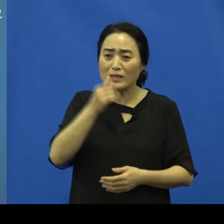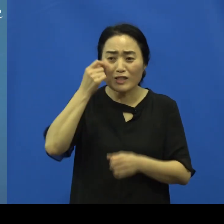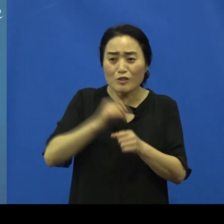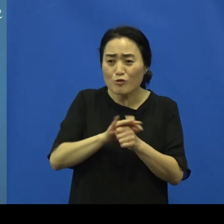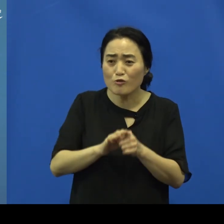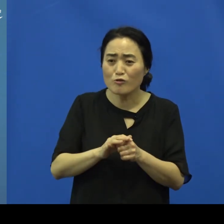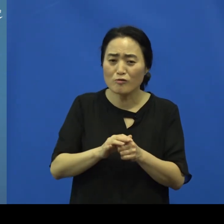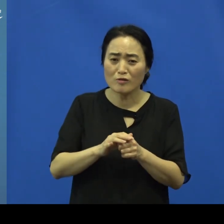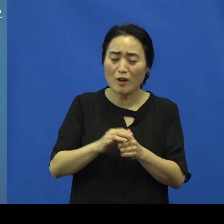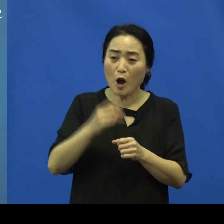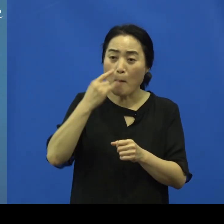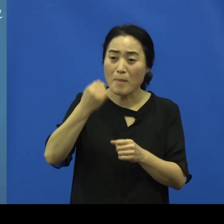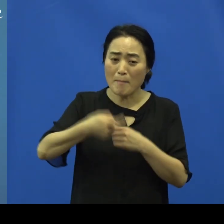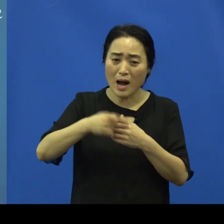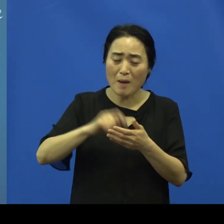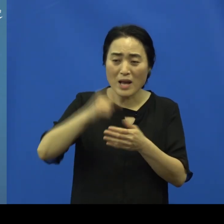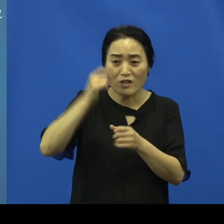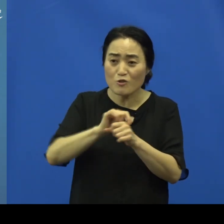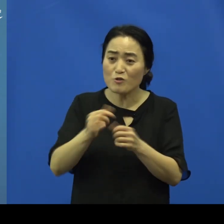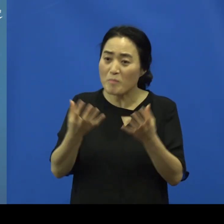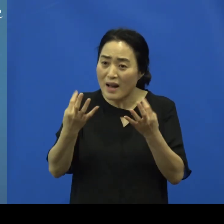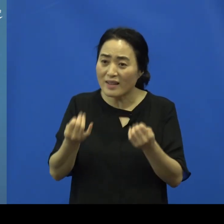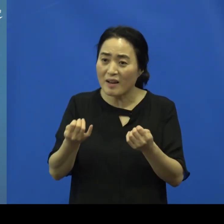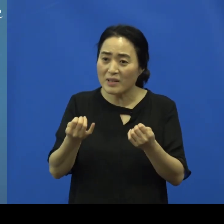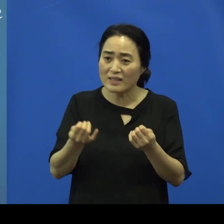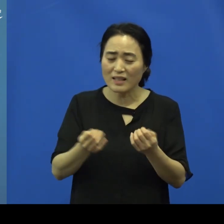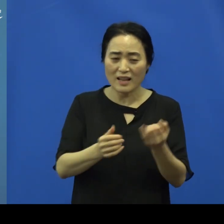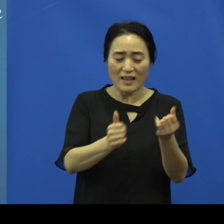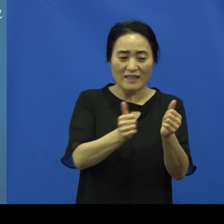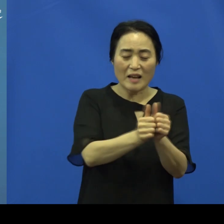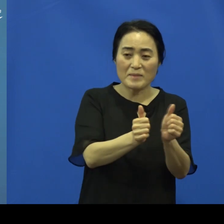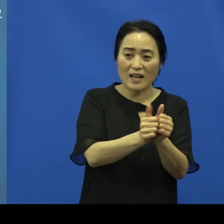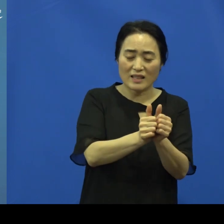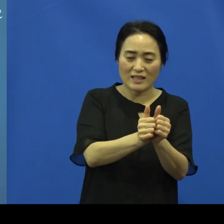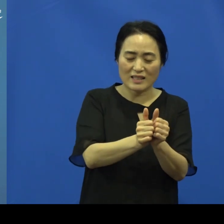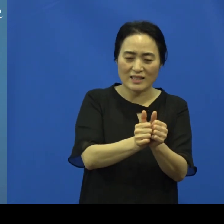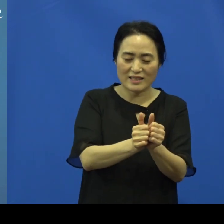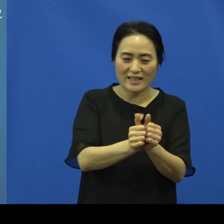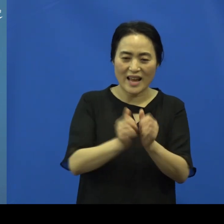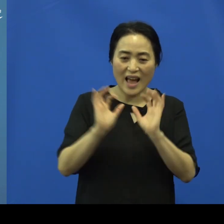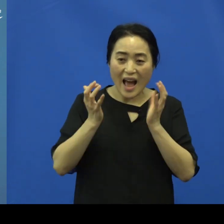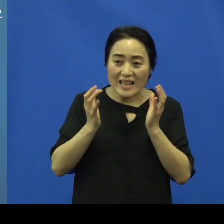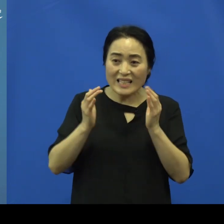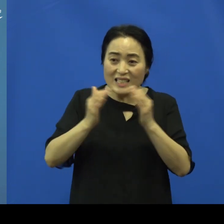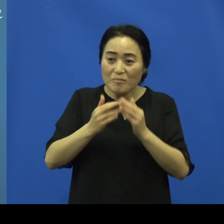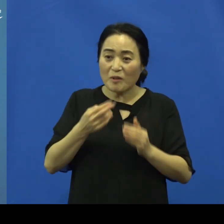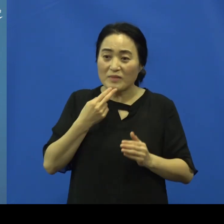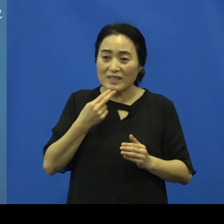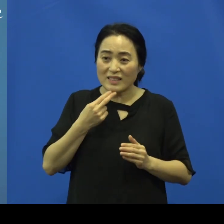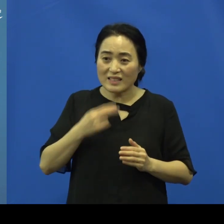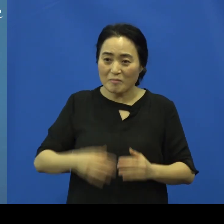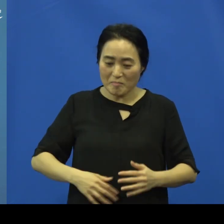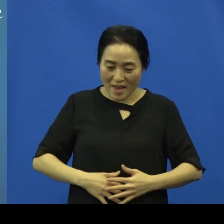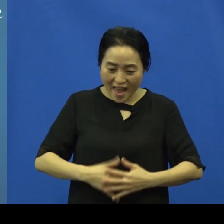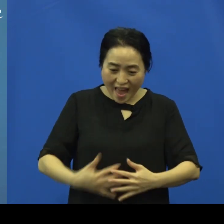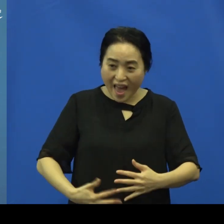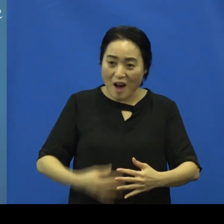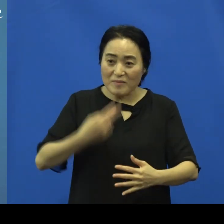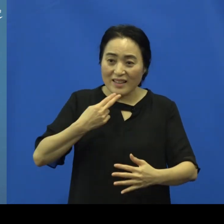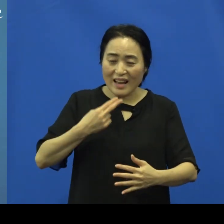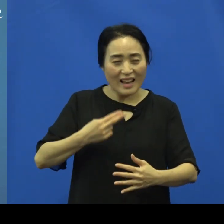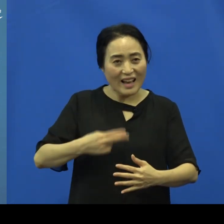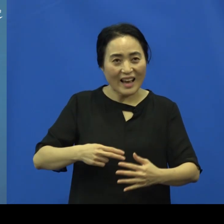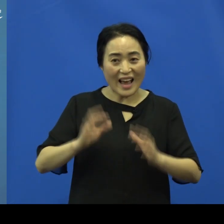남자들을 표현할 때 남자는 자궁이 없잖아요. 그 심장이라는 것으로 대신해요. 자궁 대신에 심장이라는 표현을 써요. 좀